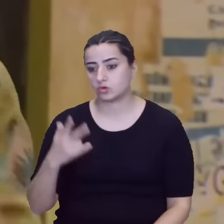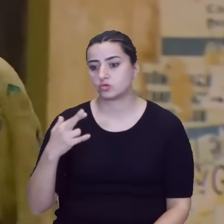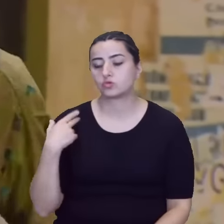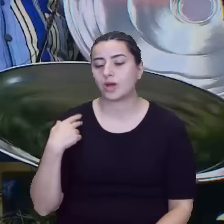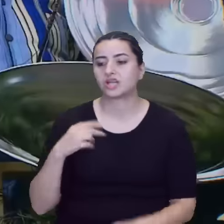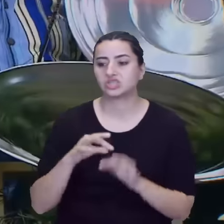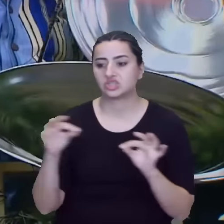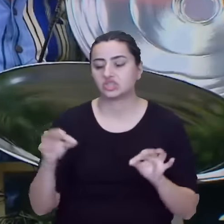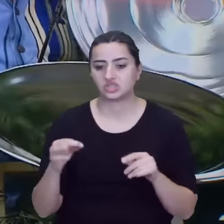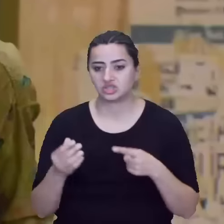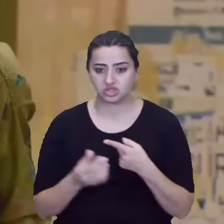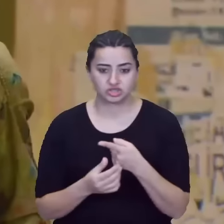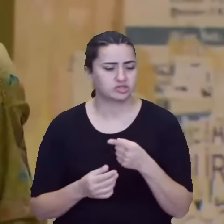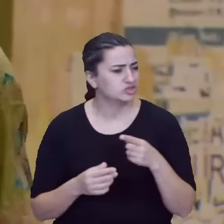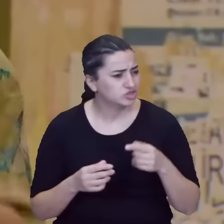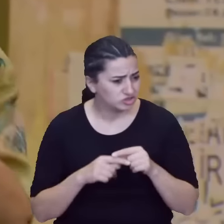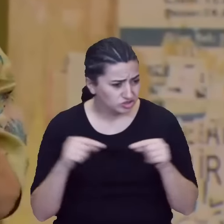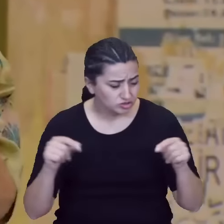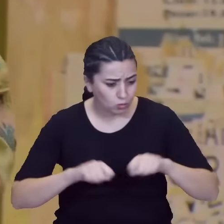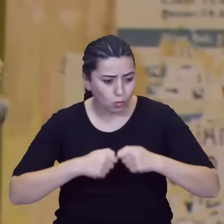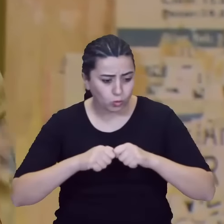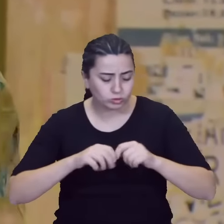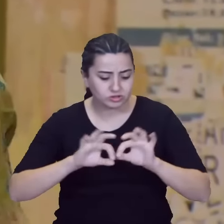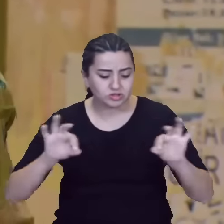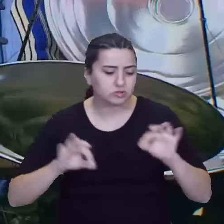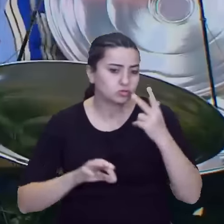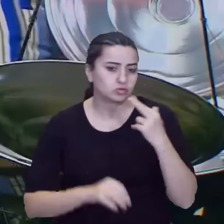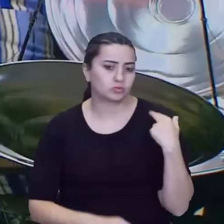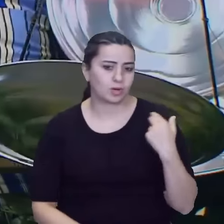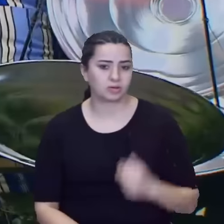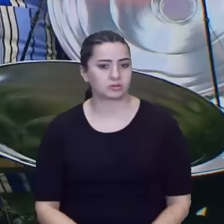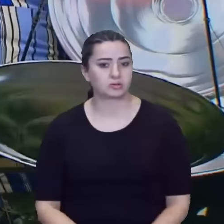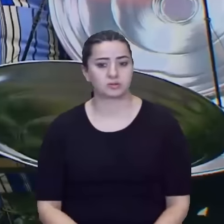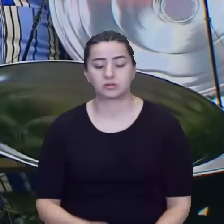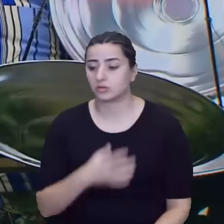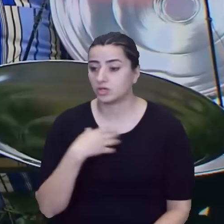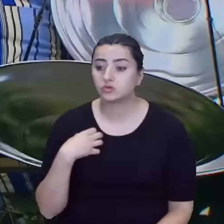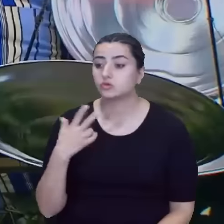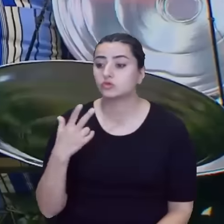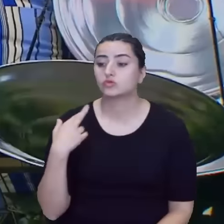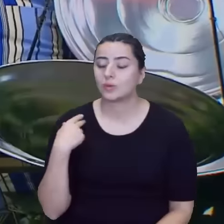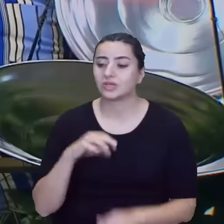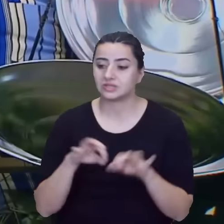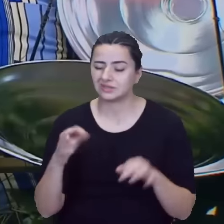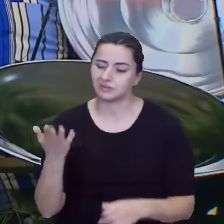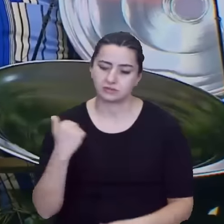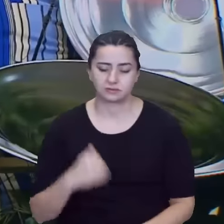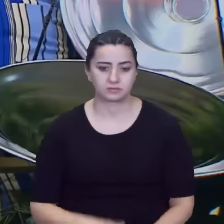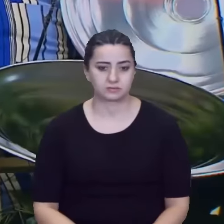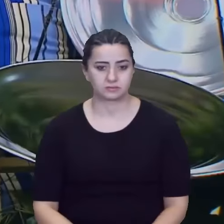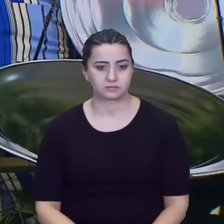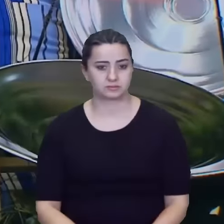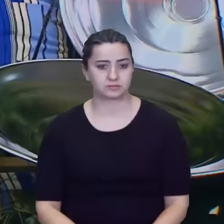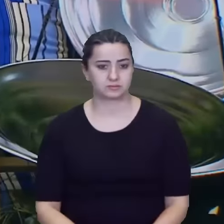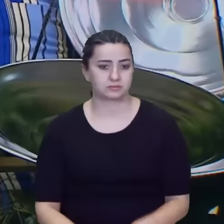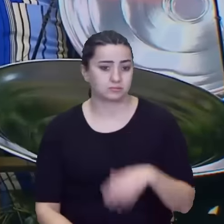şiş gerekiyormuş. Şiş mi? He, şiş. Evet, örgü şişi. Üç numara. Annenin üç numara şişi varsa kap gel, hadi çabuk.